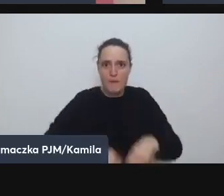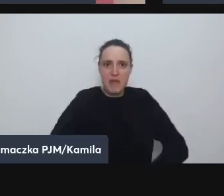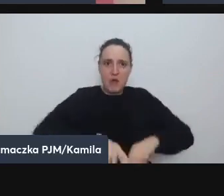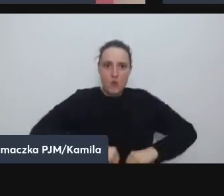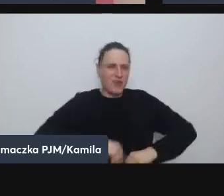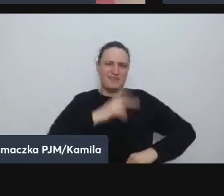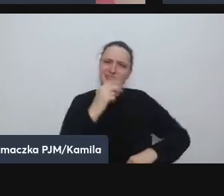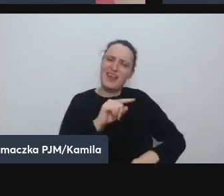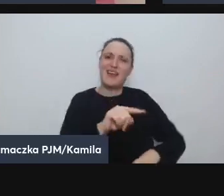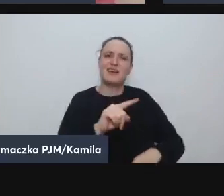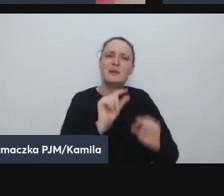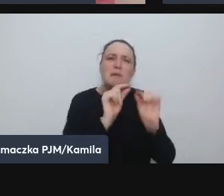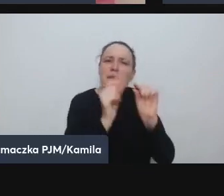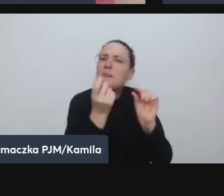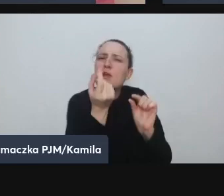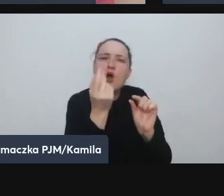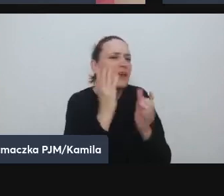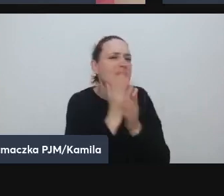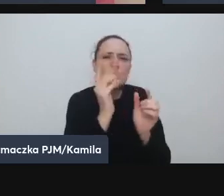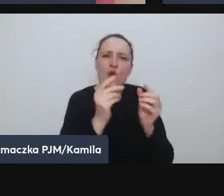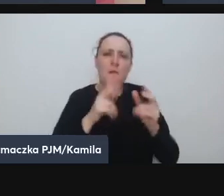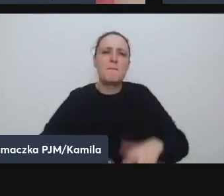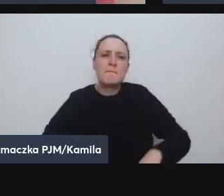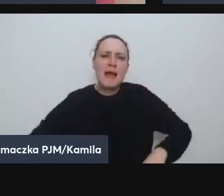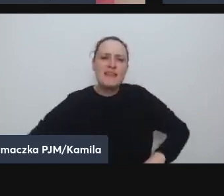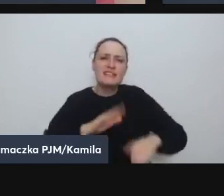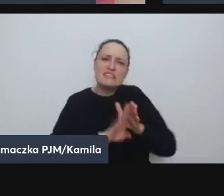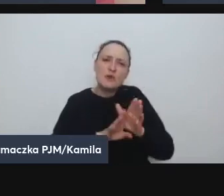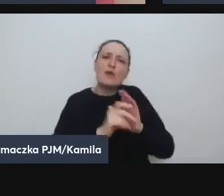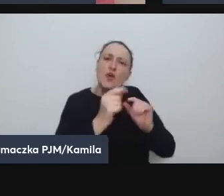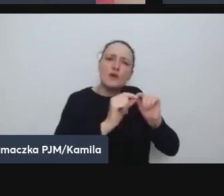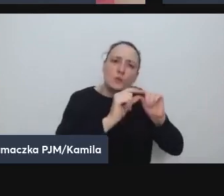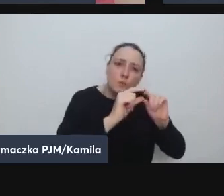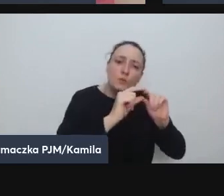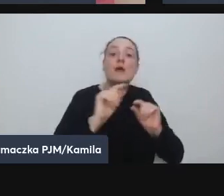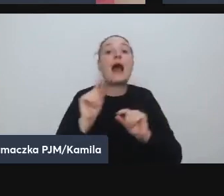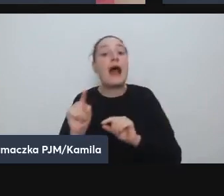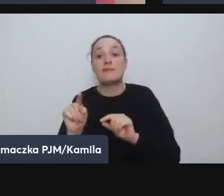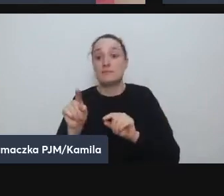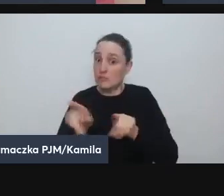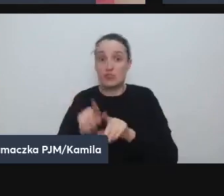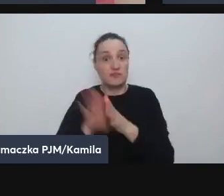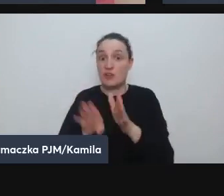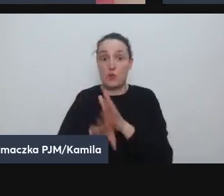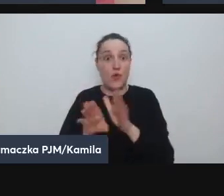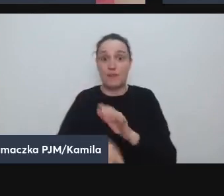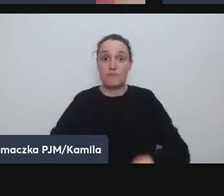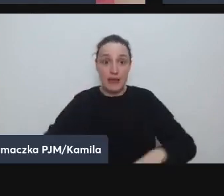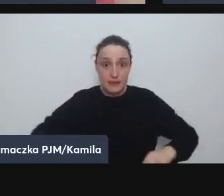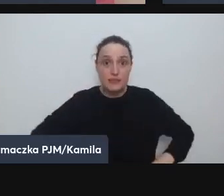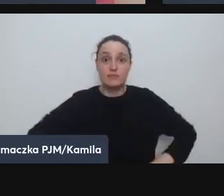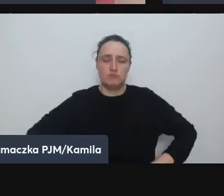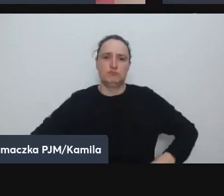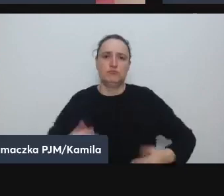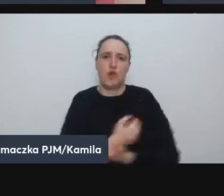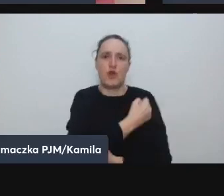jest, one są minimalnie grubsze od zwykłych majtek. Mam też zwykłe majtki, słuchajcie, które biorę i mam taką metodę, że